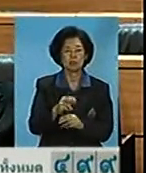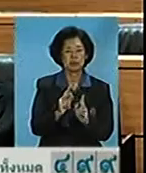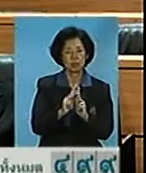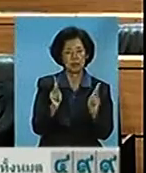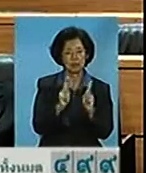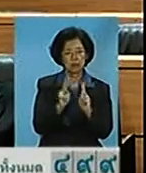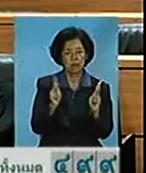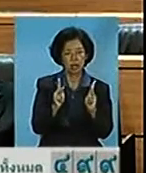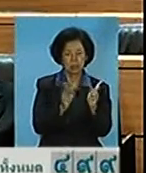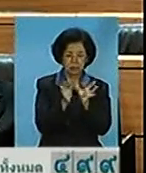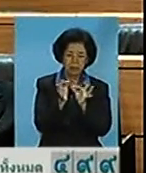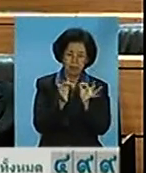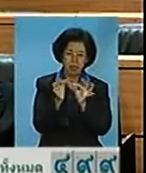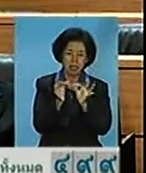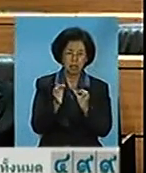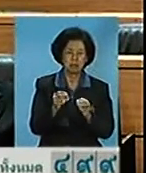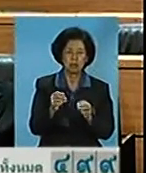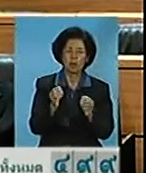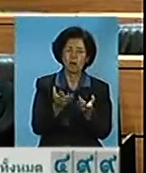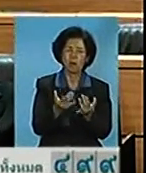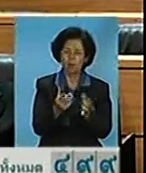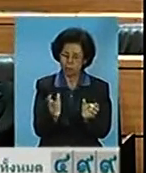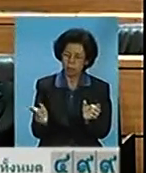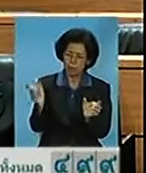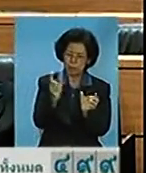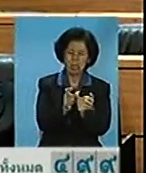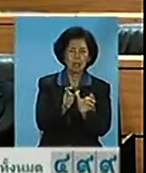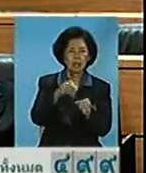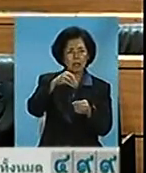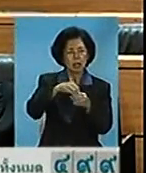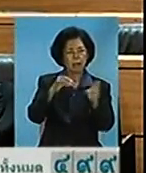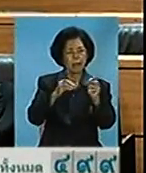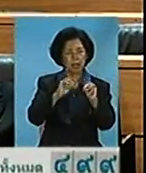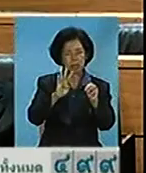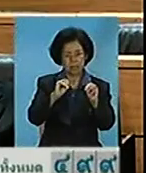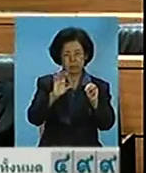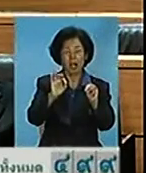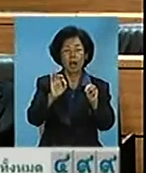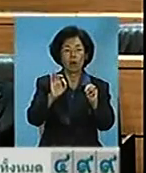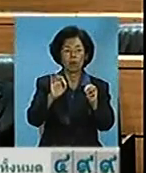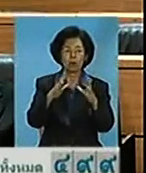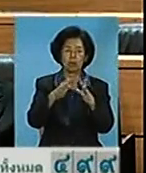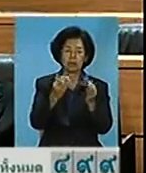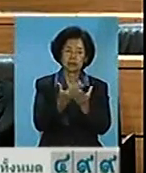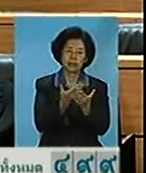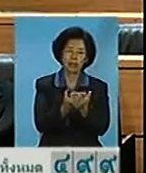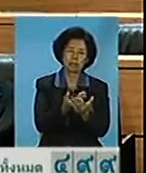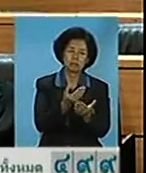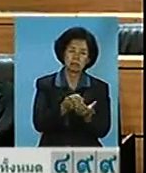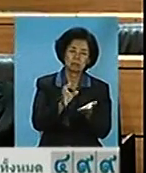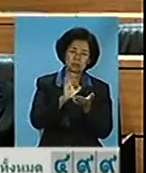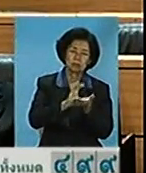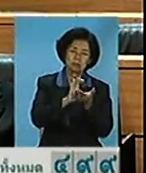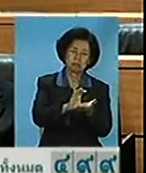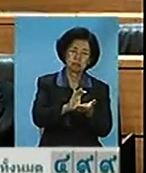ชี้แจงว่าเราค่อยไปเติมในมาตรา49นะครับเรื่องของเงินกองทุนย